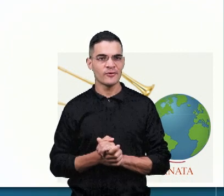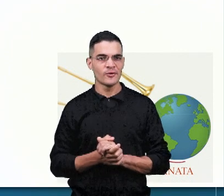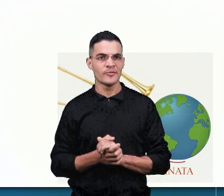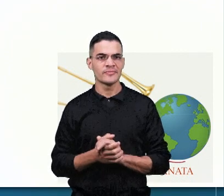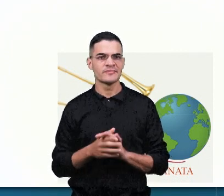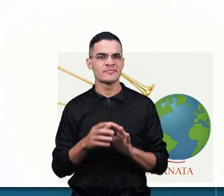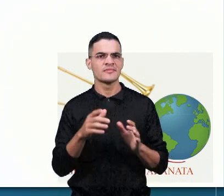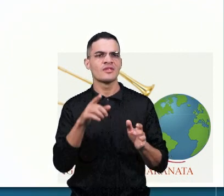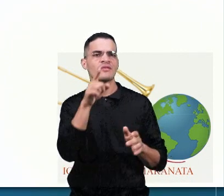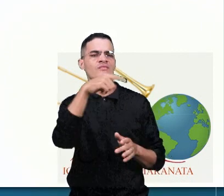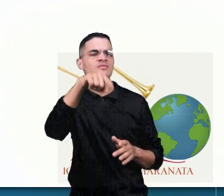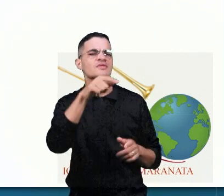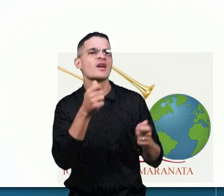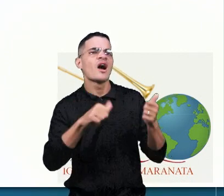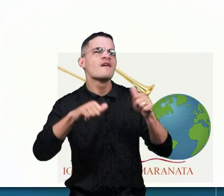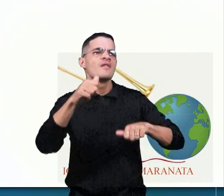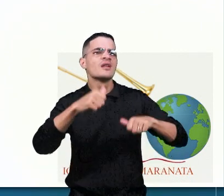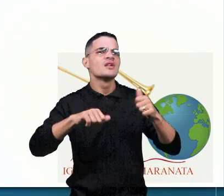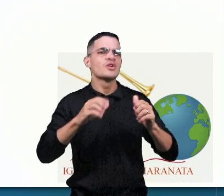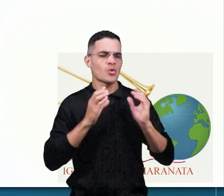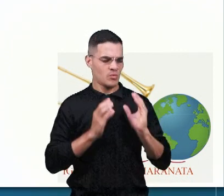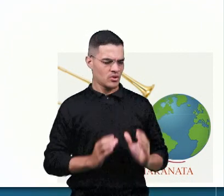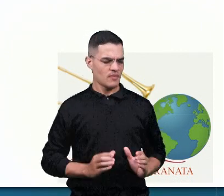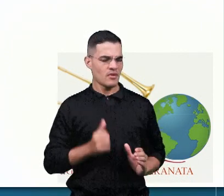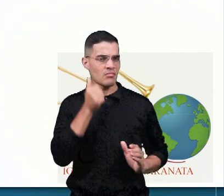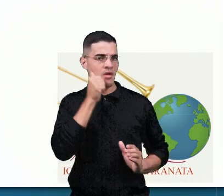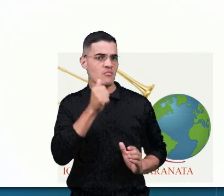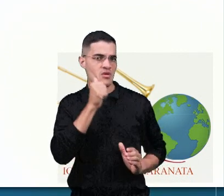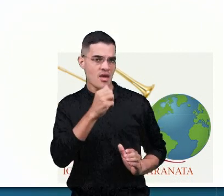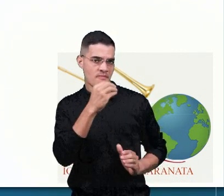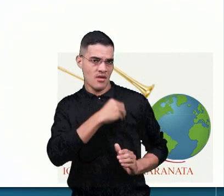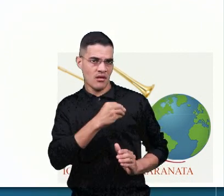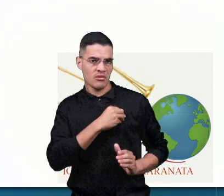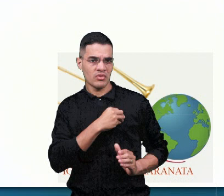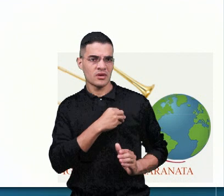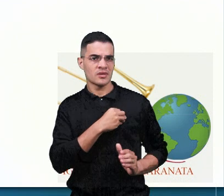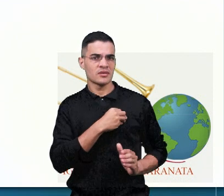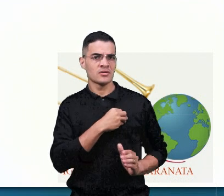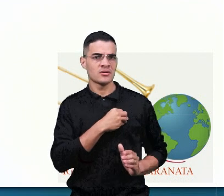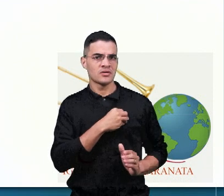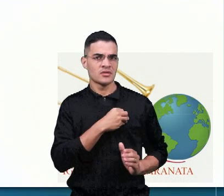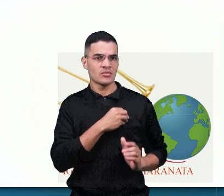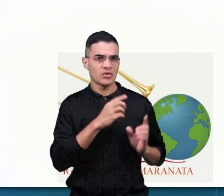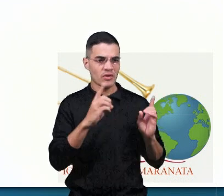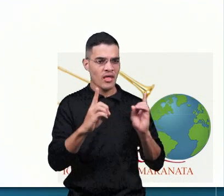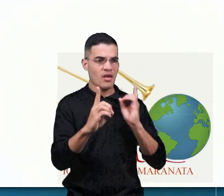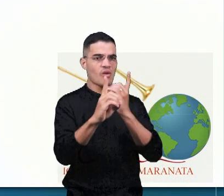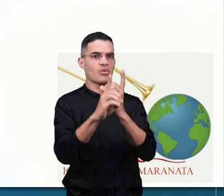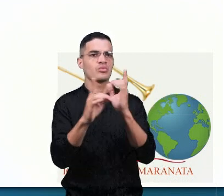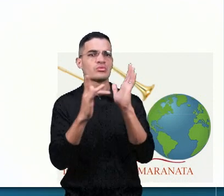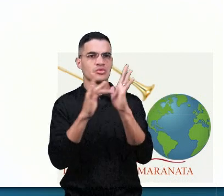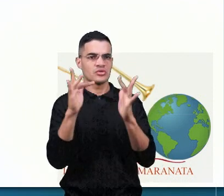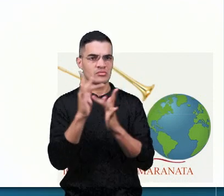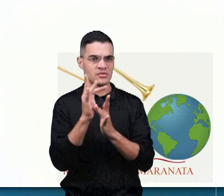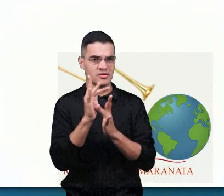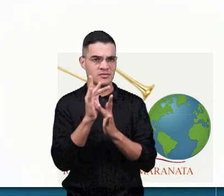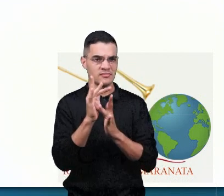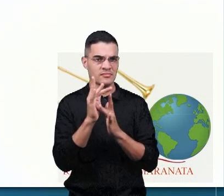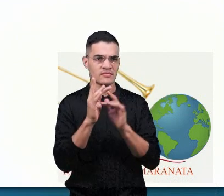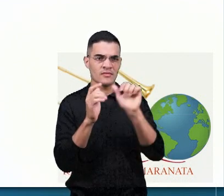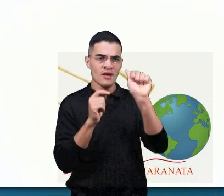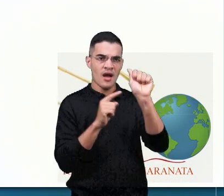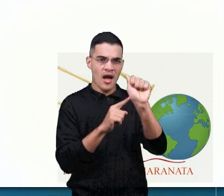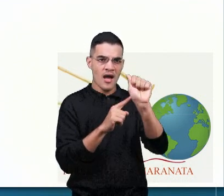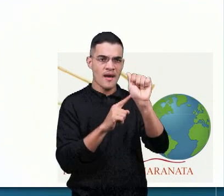Évaluer le comportement de la pécheresse devant Jésus. D'abord, ça c'est une liste